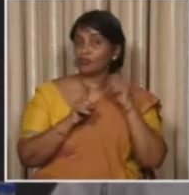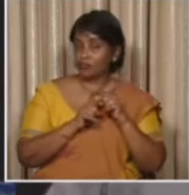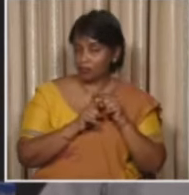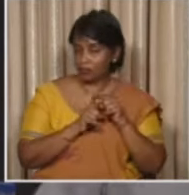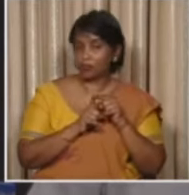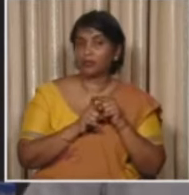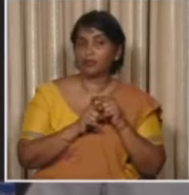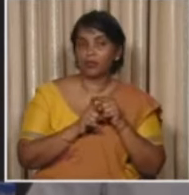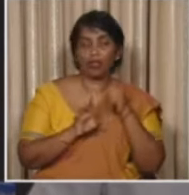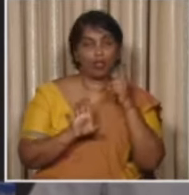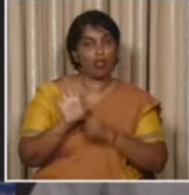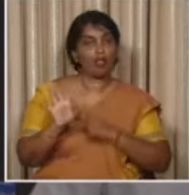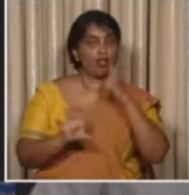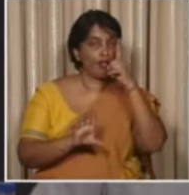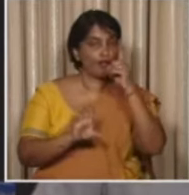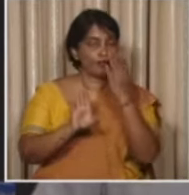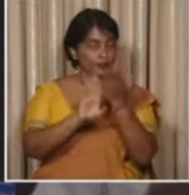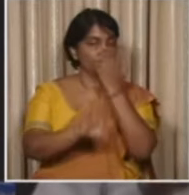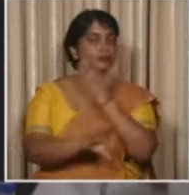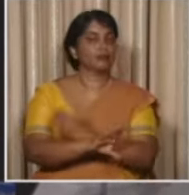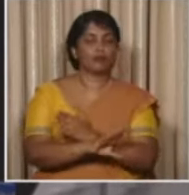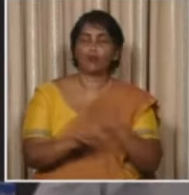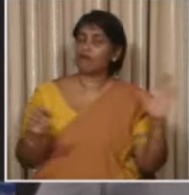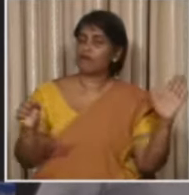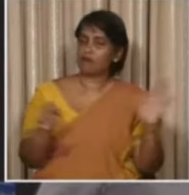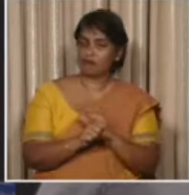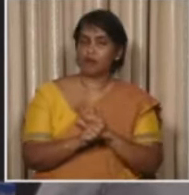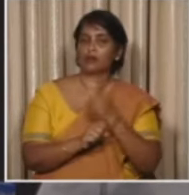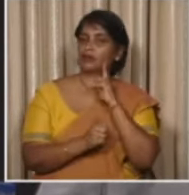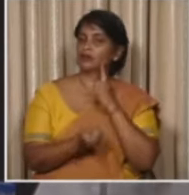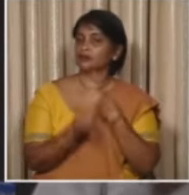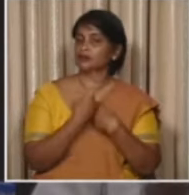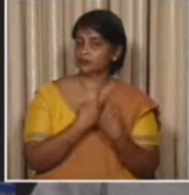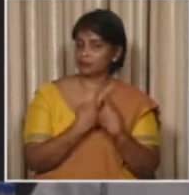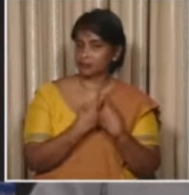කිරීමට වසරකට පෙර තමයි සම්පූර්ණ විමර්ශන සහ